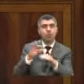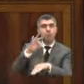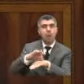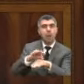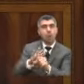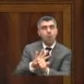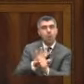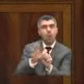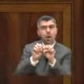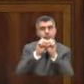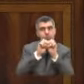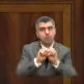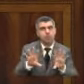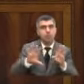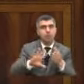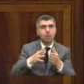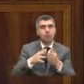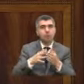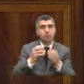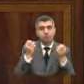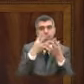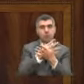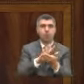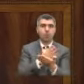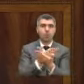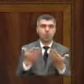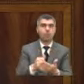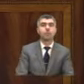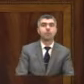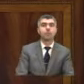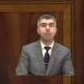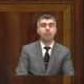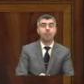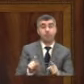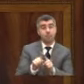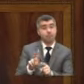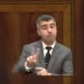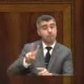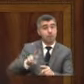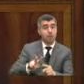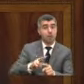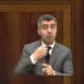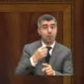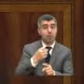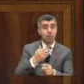يعني شي ارقام خياليه في واحد الوقت. وصراحه جميع المغاربة